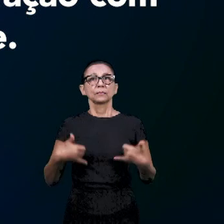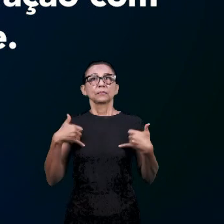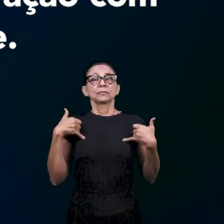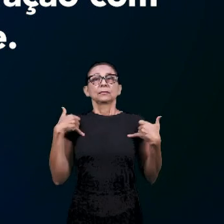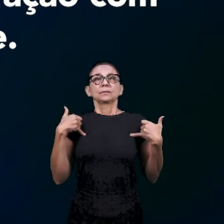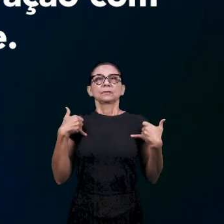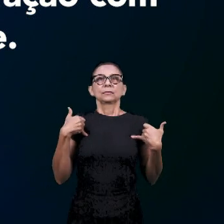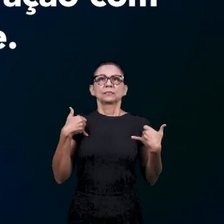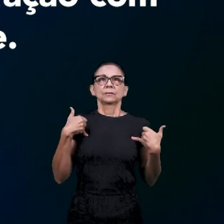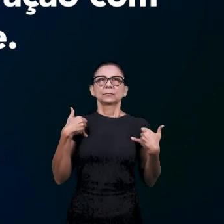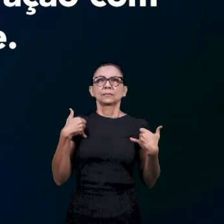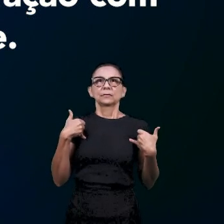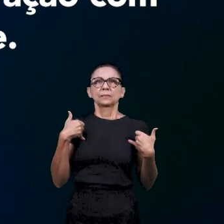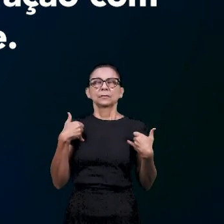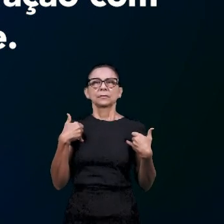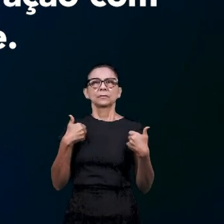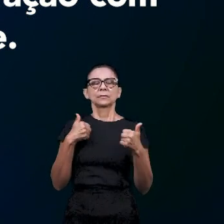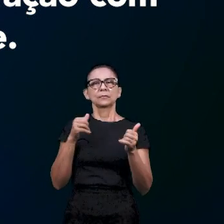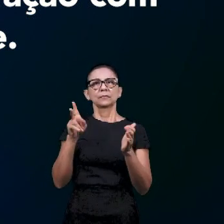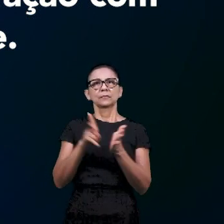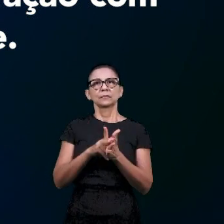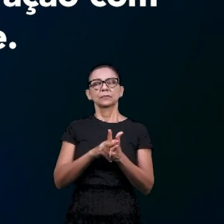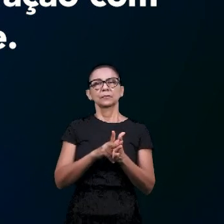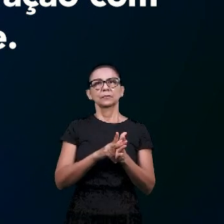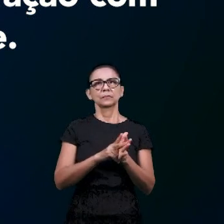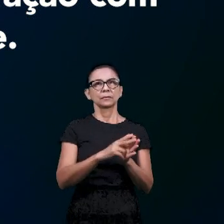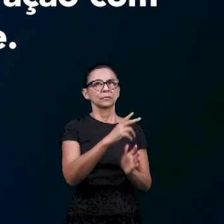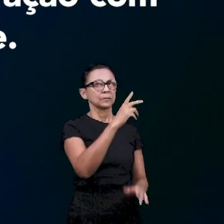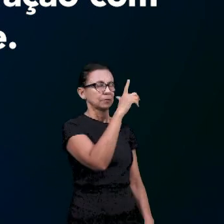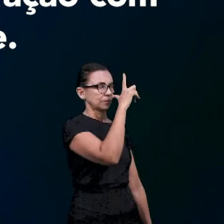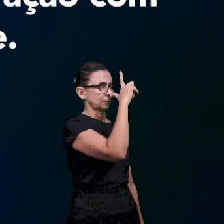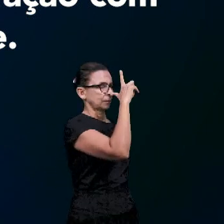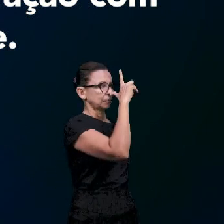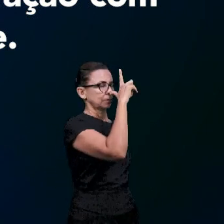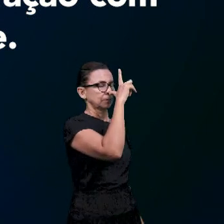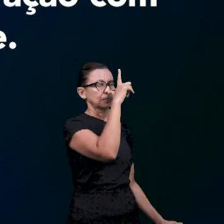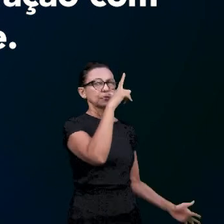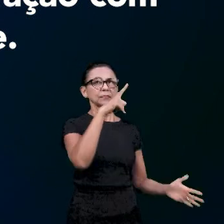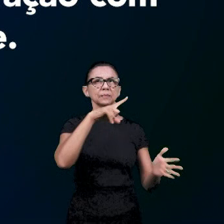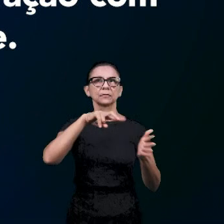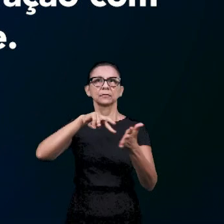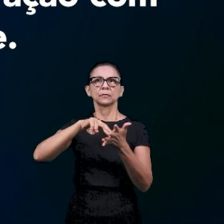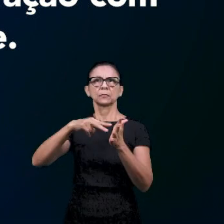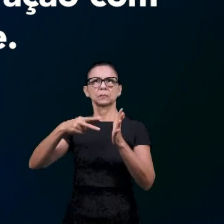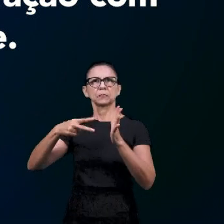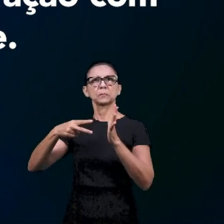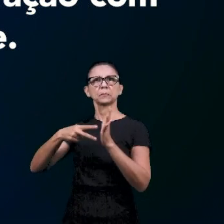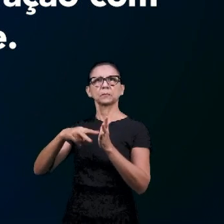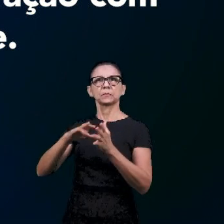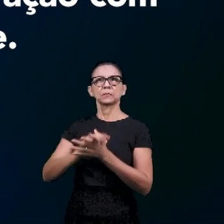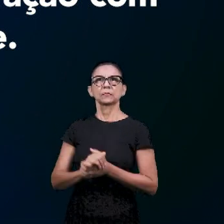c'est la vanité, qui signifie la qualité de celui qui est